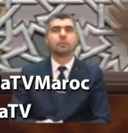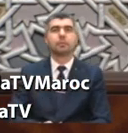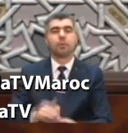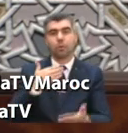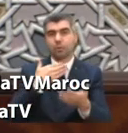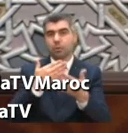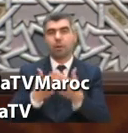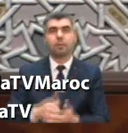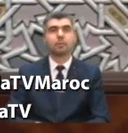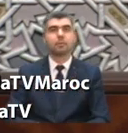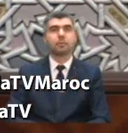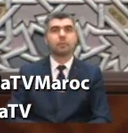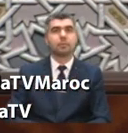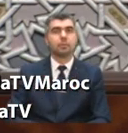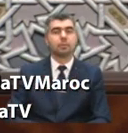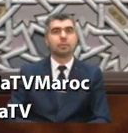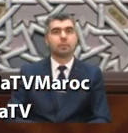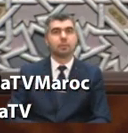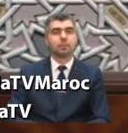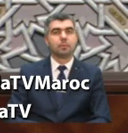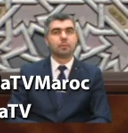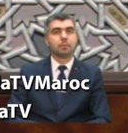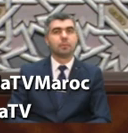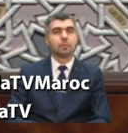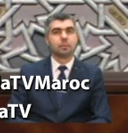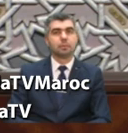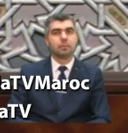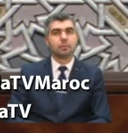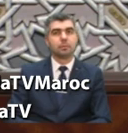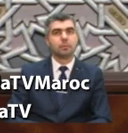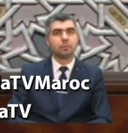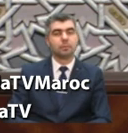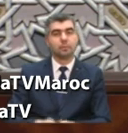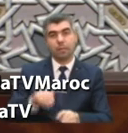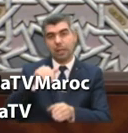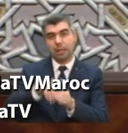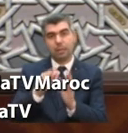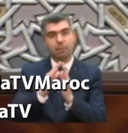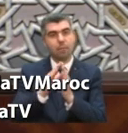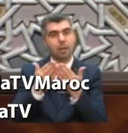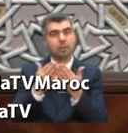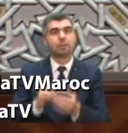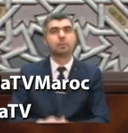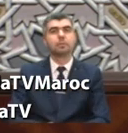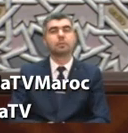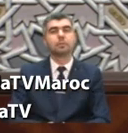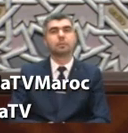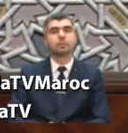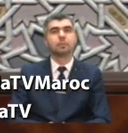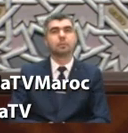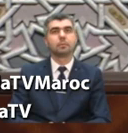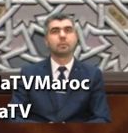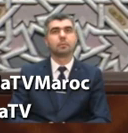شكرا لكم. أعطي الكلمة عن المعارضة للمجموعة النيابية للتقدم